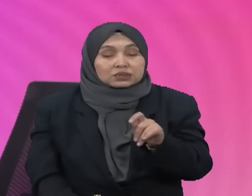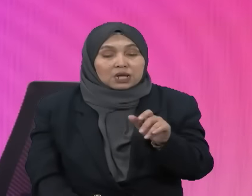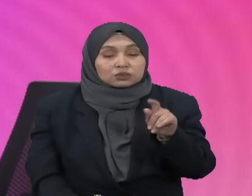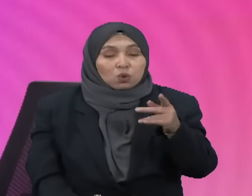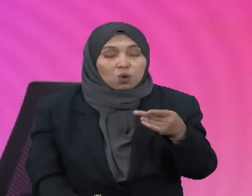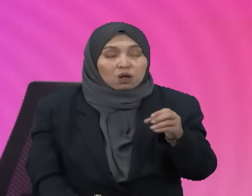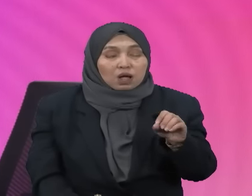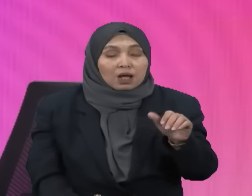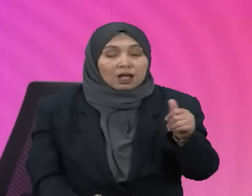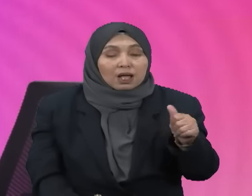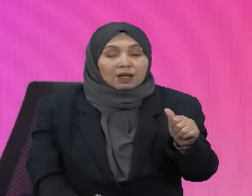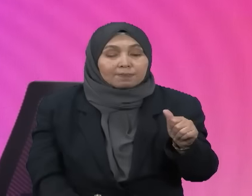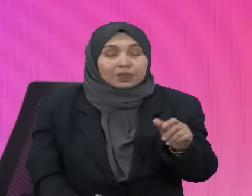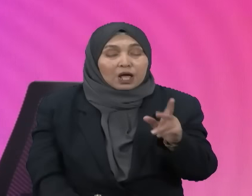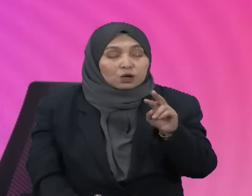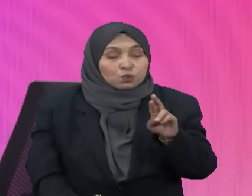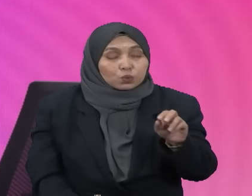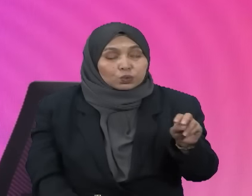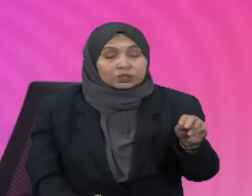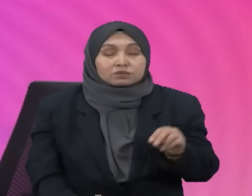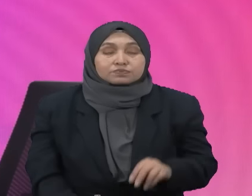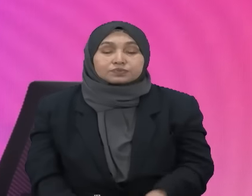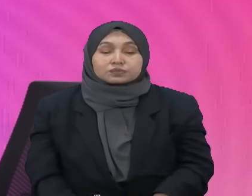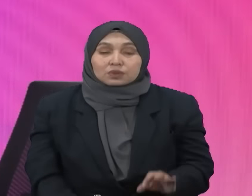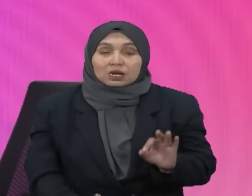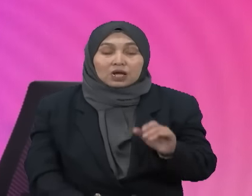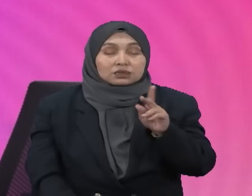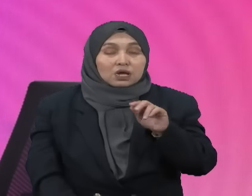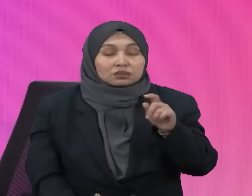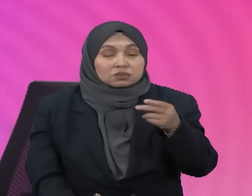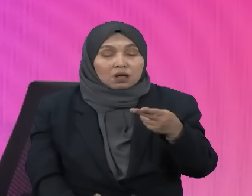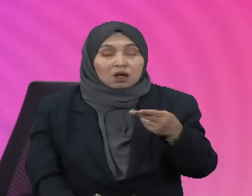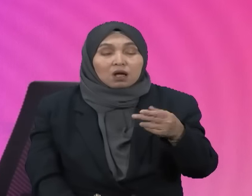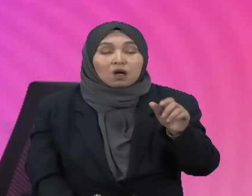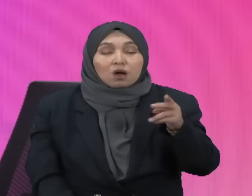ta toh harun. Ha.